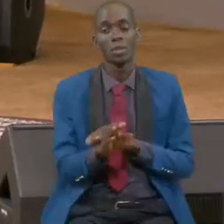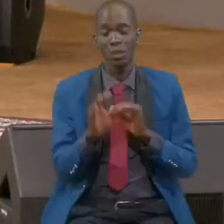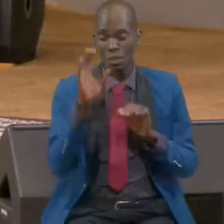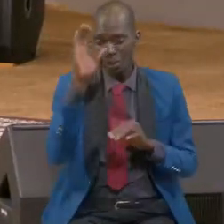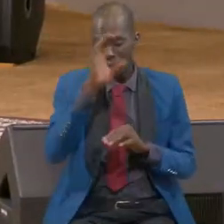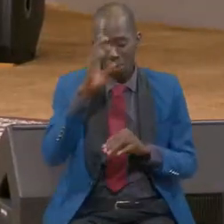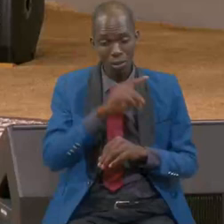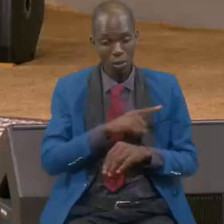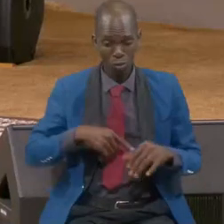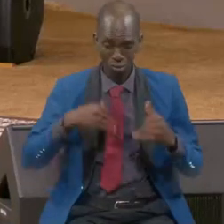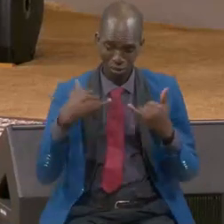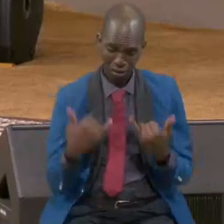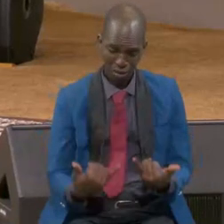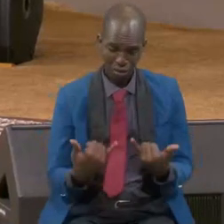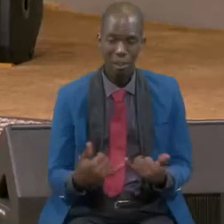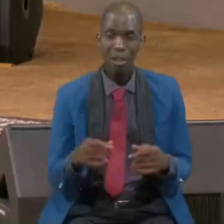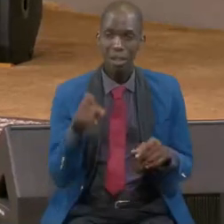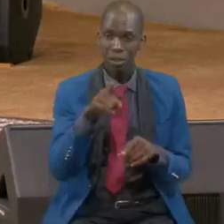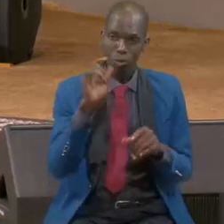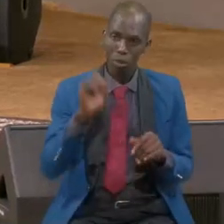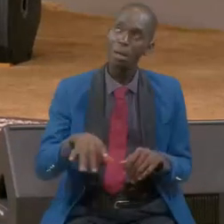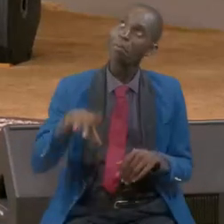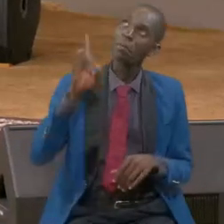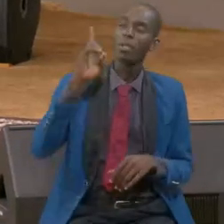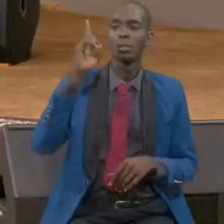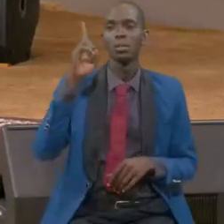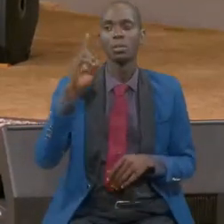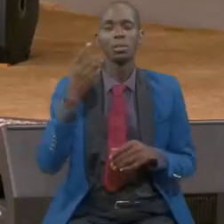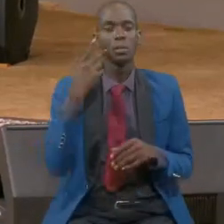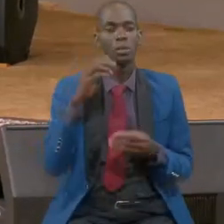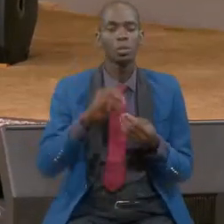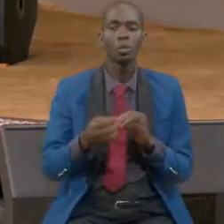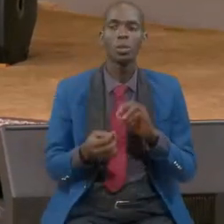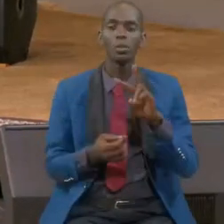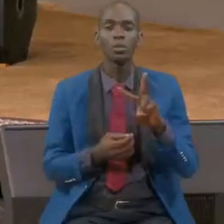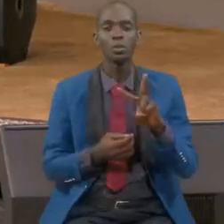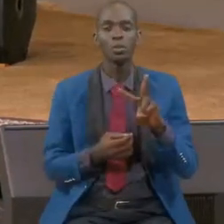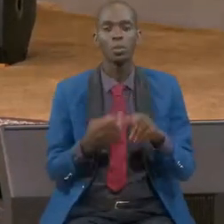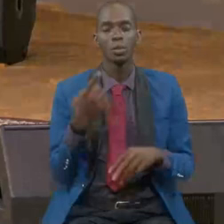Alors, cherchez le Seigneur aujourd'hui pendant que vous pouvez le trouver. Numéro 2 ici,